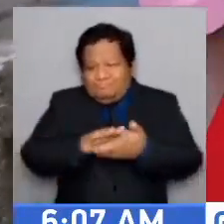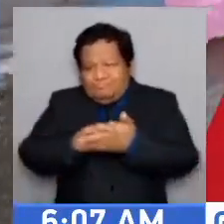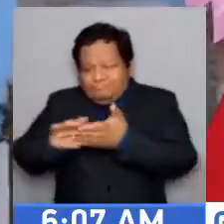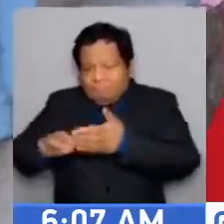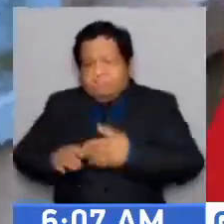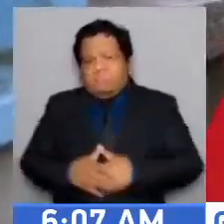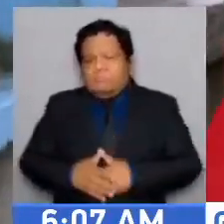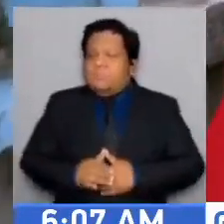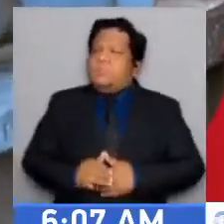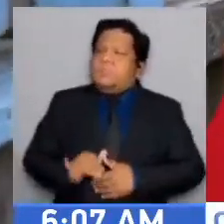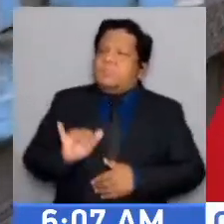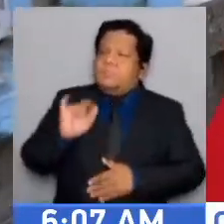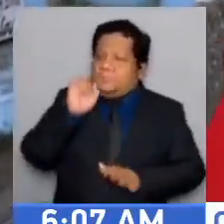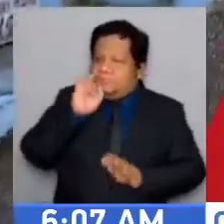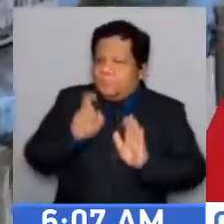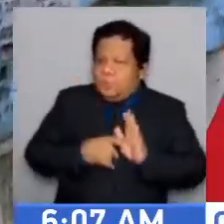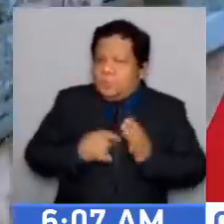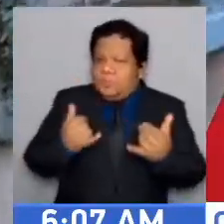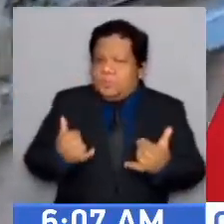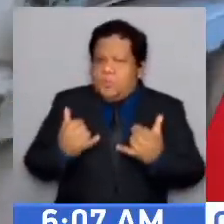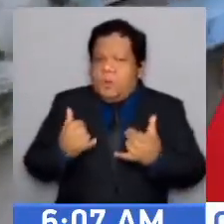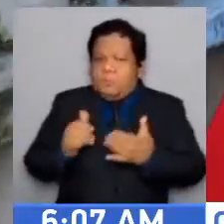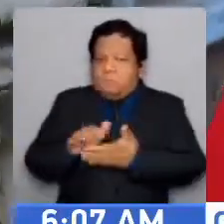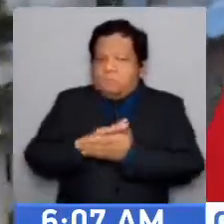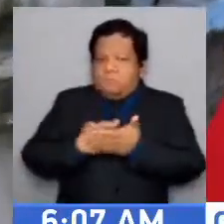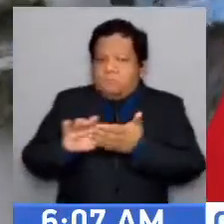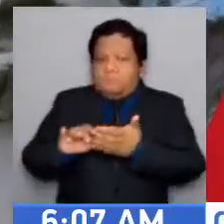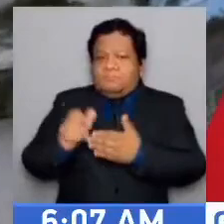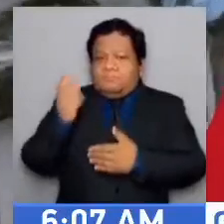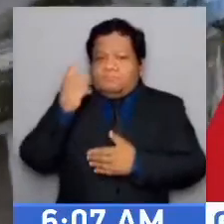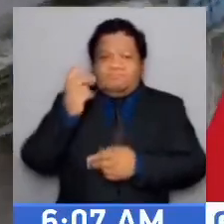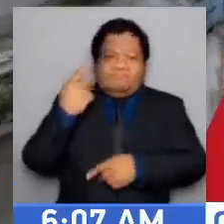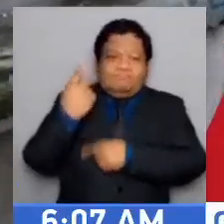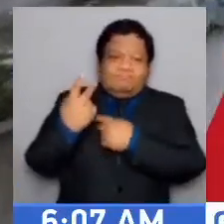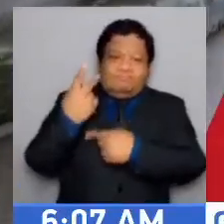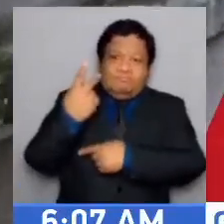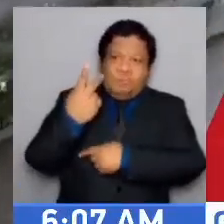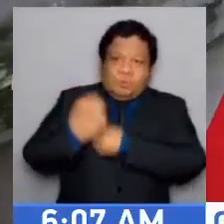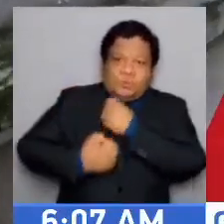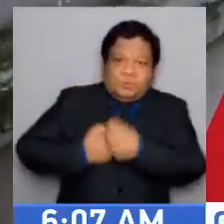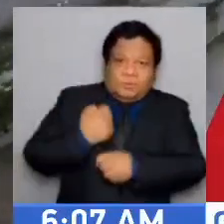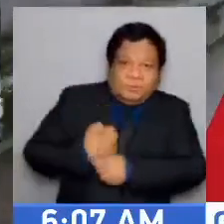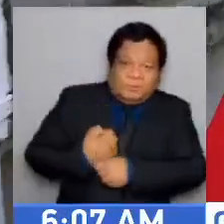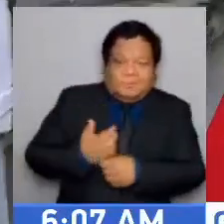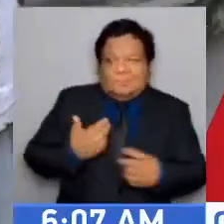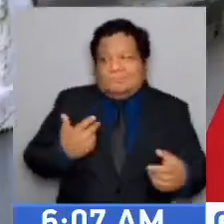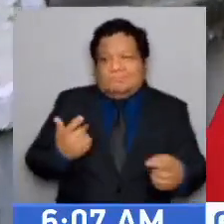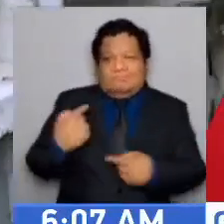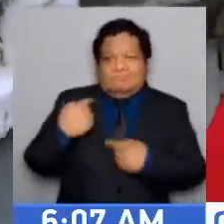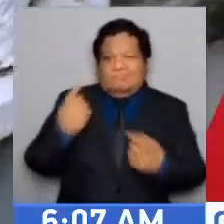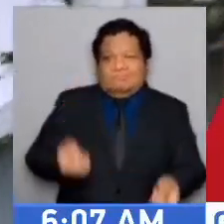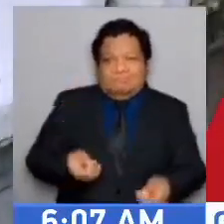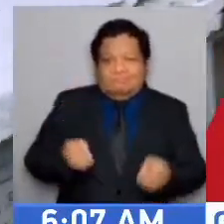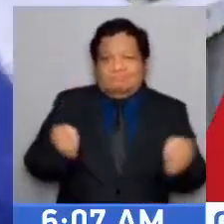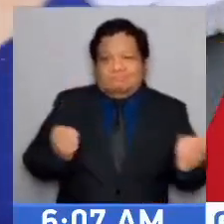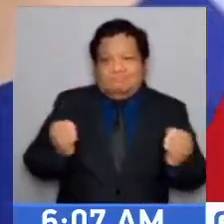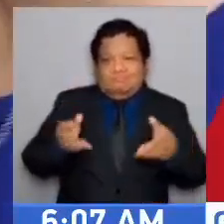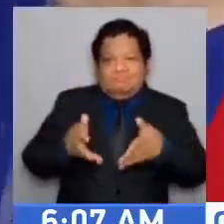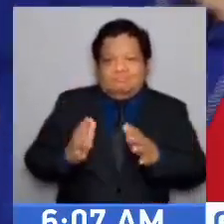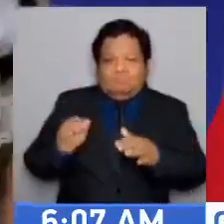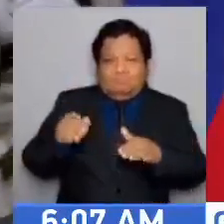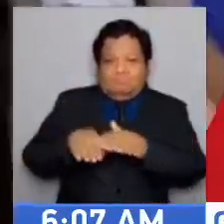ito, bagamat 2 taon nga hindi pinayagan yung mga tao na makapasok dahil nga sa pandemya. So, hanggang kailan sila papayagan na maglinis